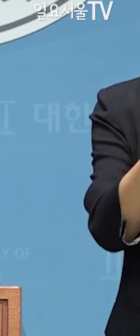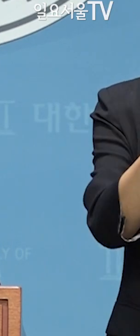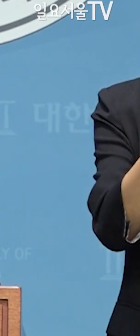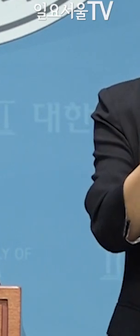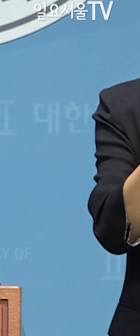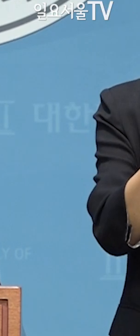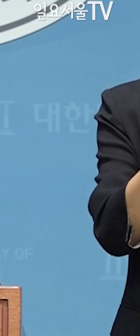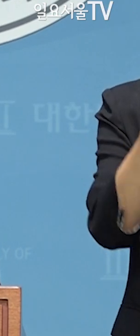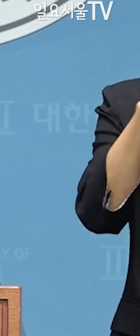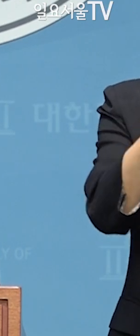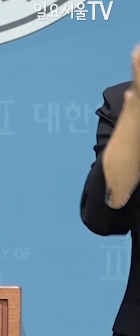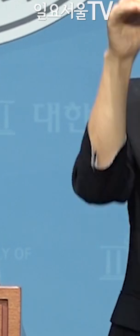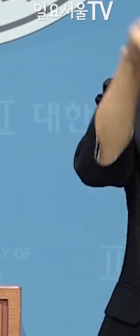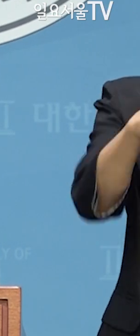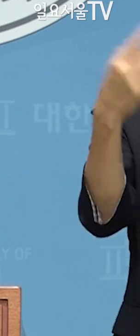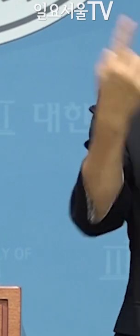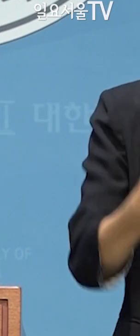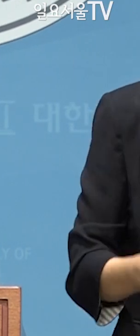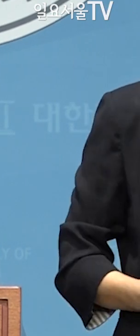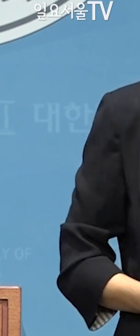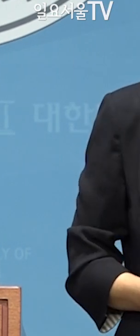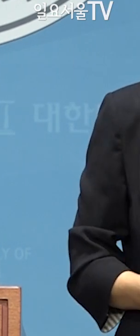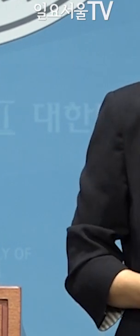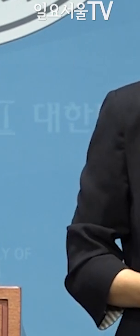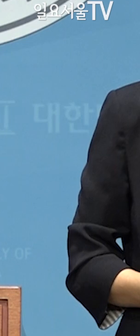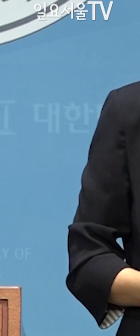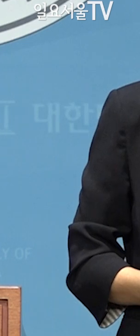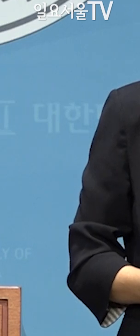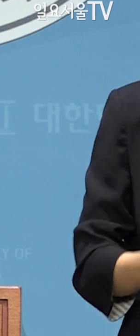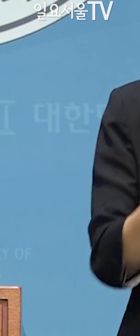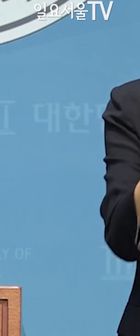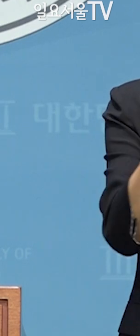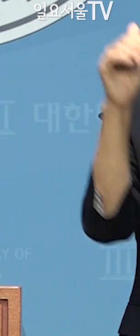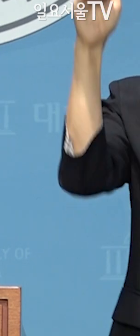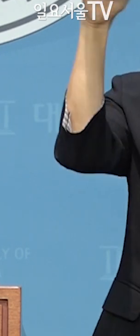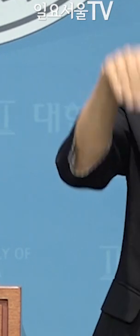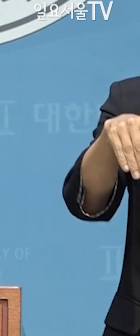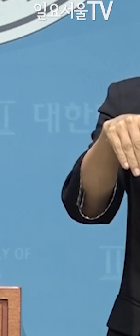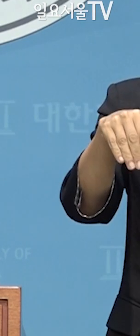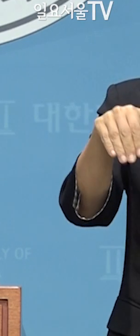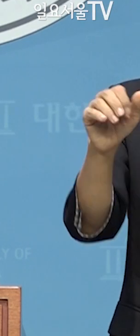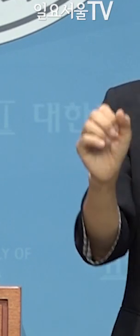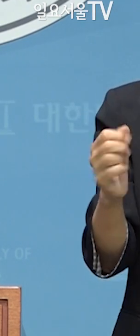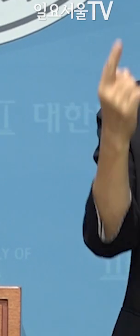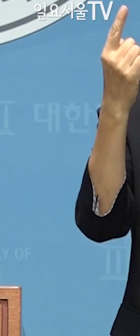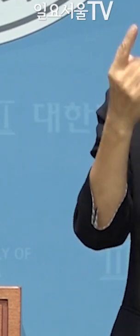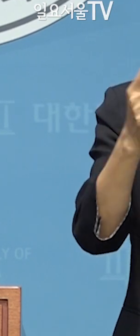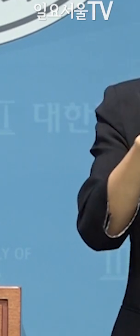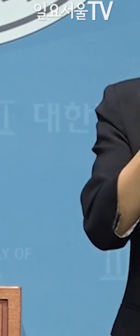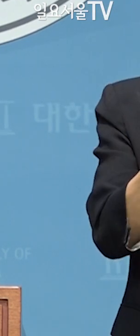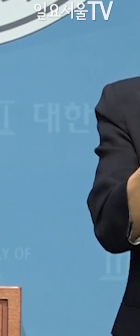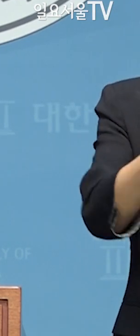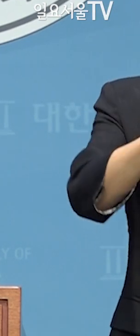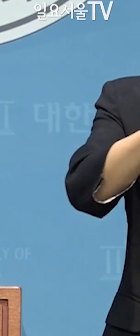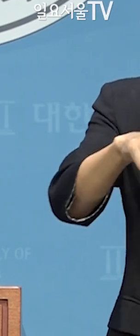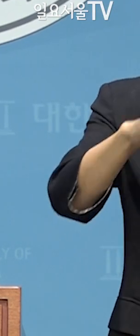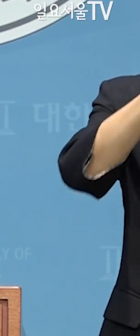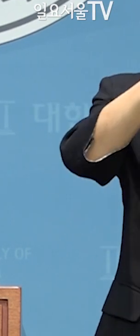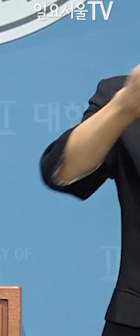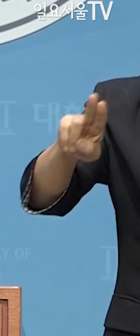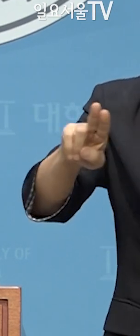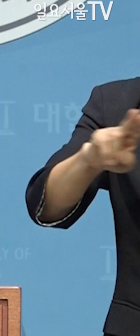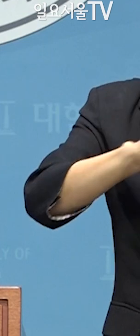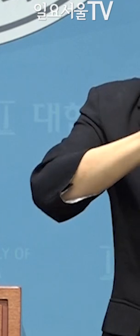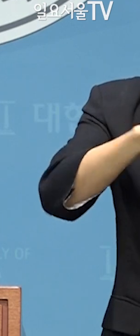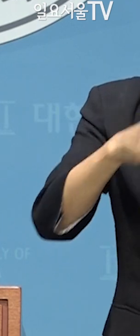시장 악화는 불가피합니다 따라서 이번 정시 폭락을 계기삼아 검세 폐지에 대한 조속한